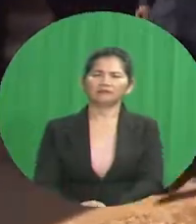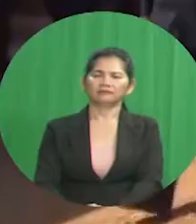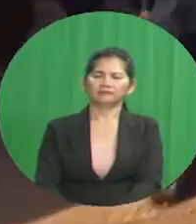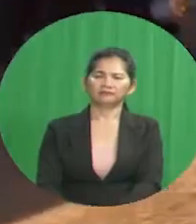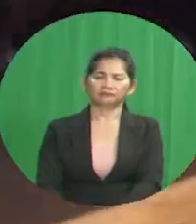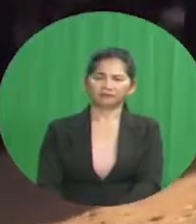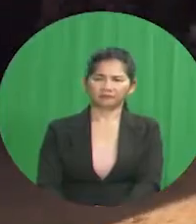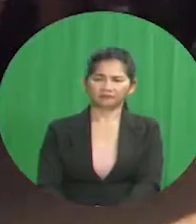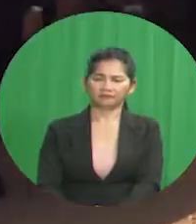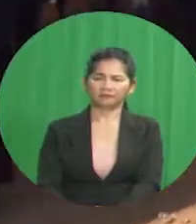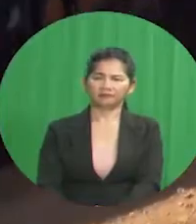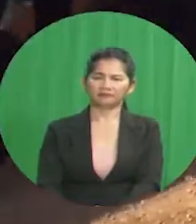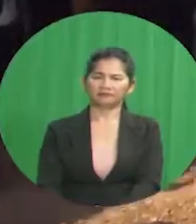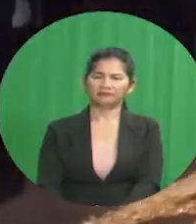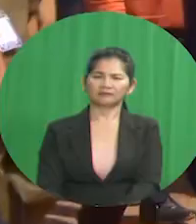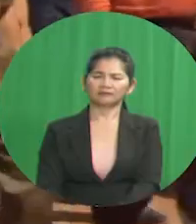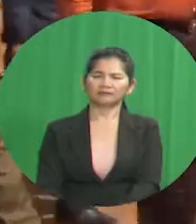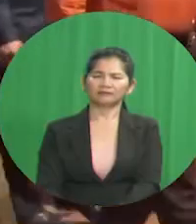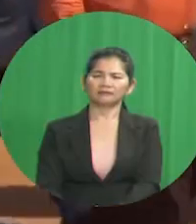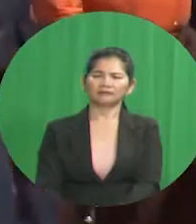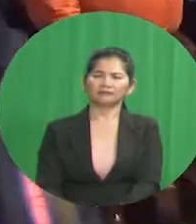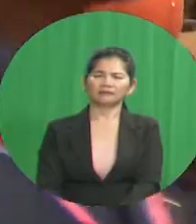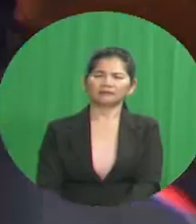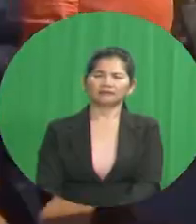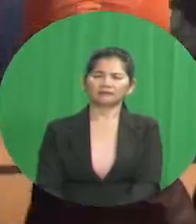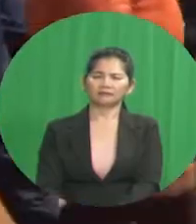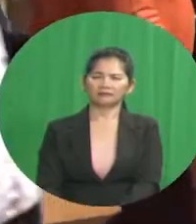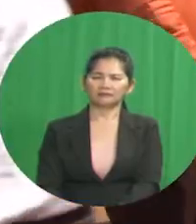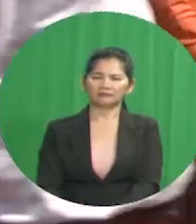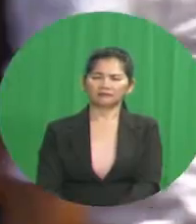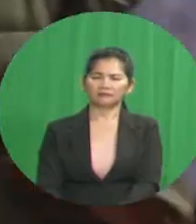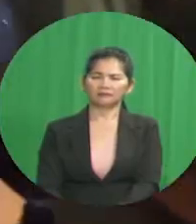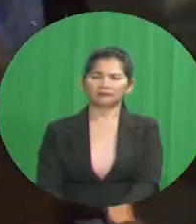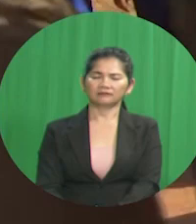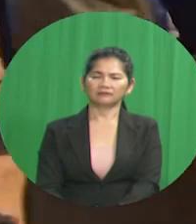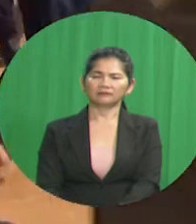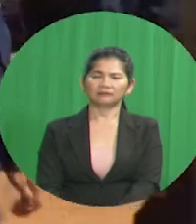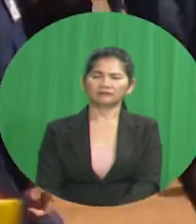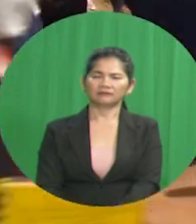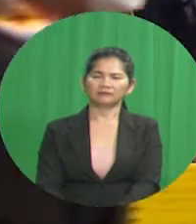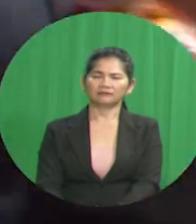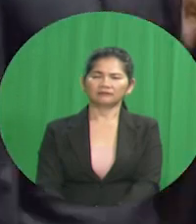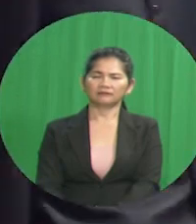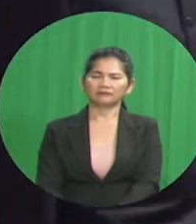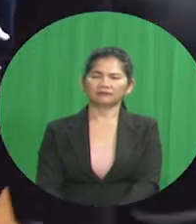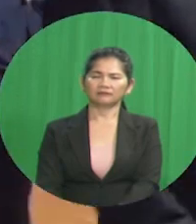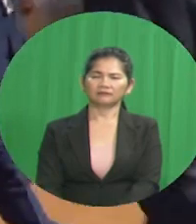បាទមកអាធំមកទីមកជីទៅបាត់ហើយ